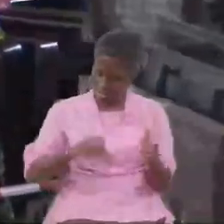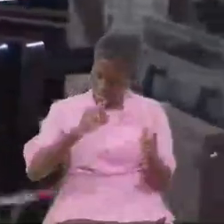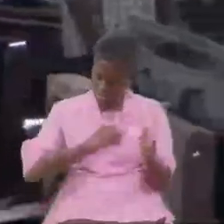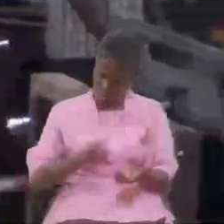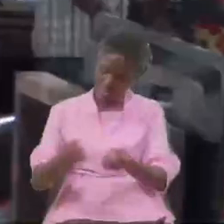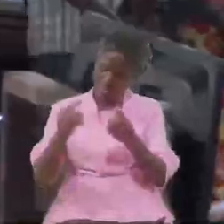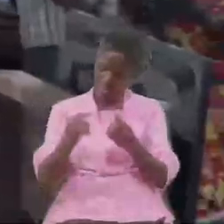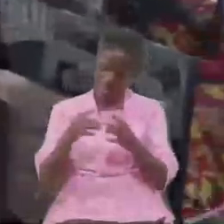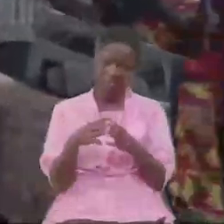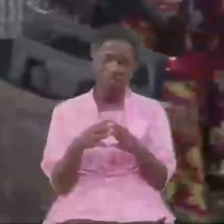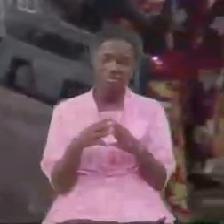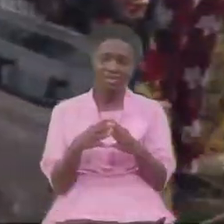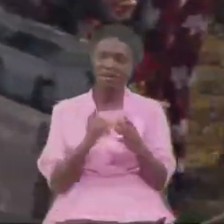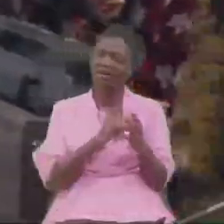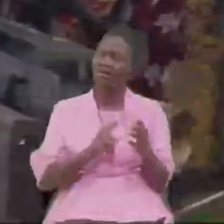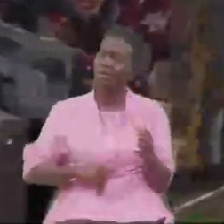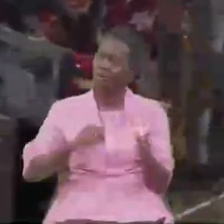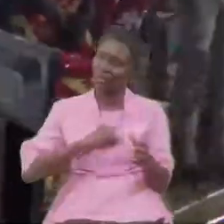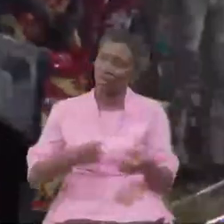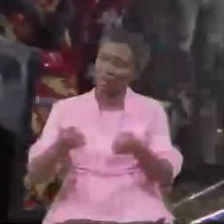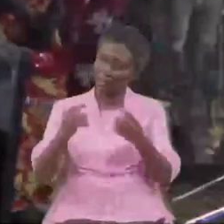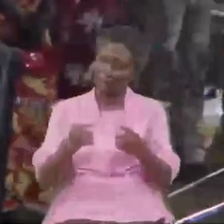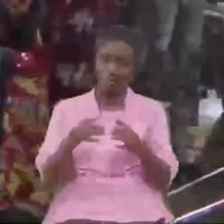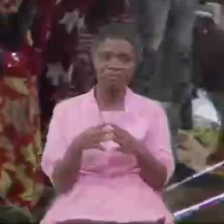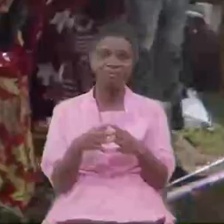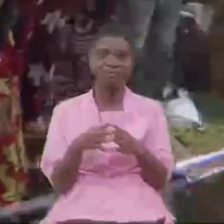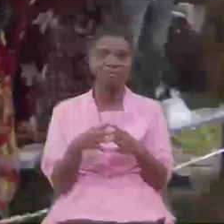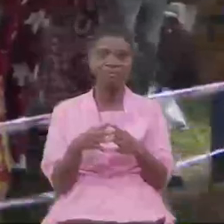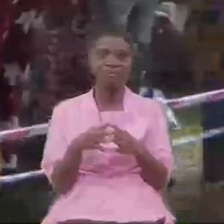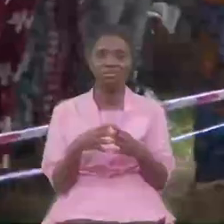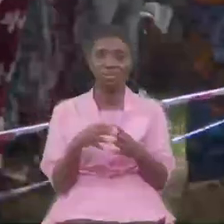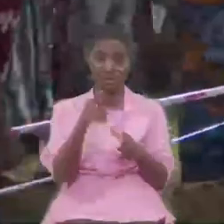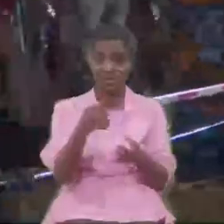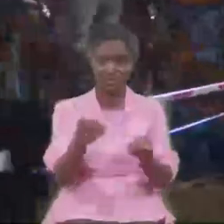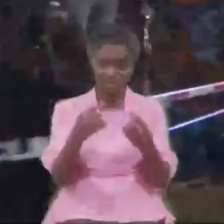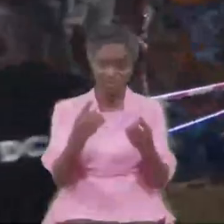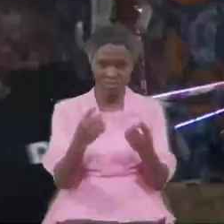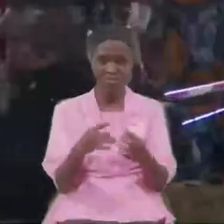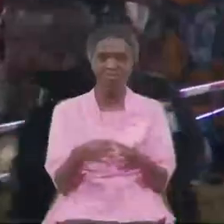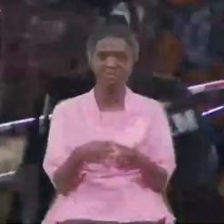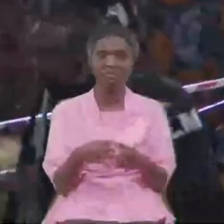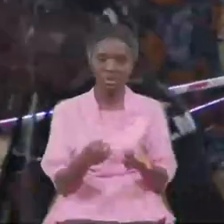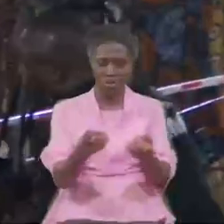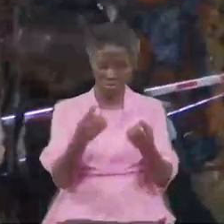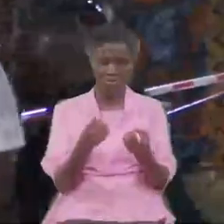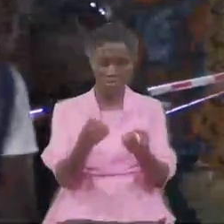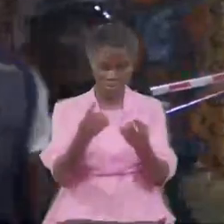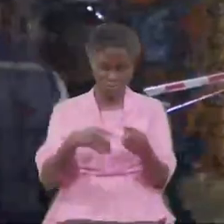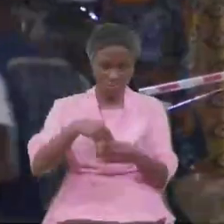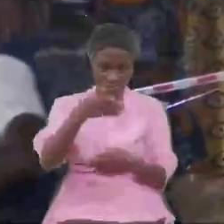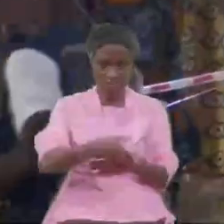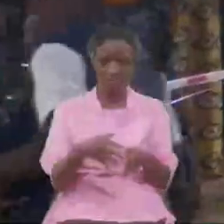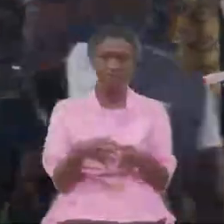viens. Seigneur, je viens. Venez. Venez.